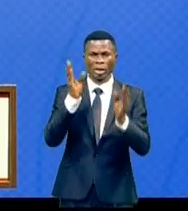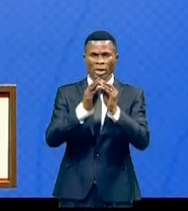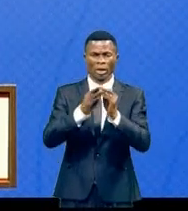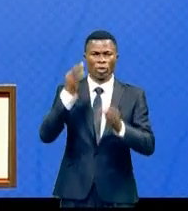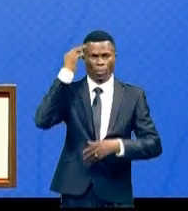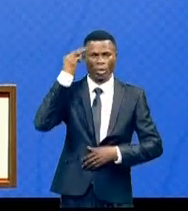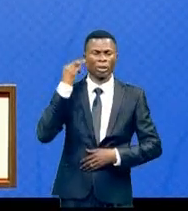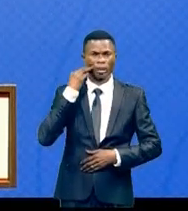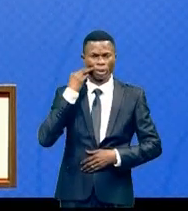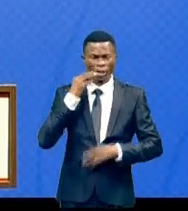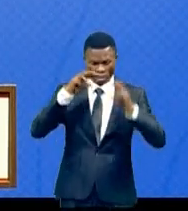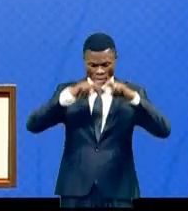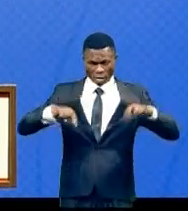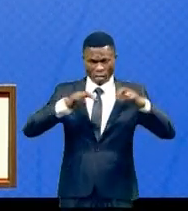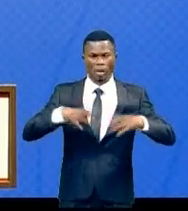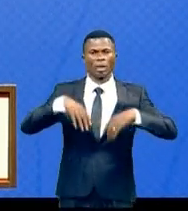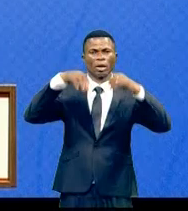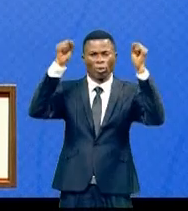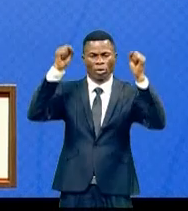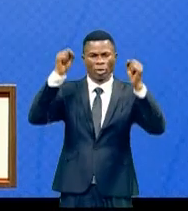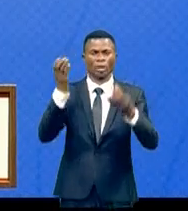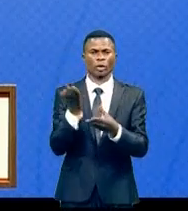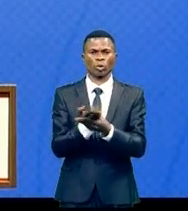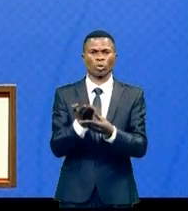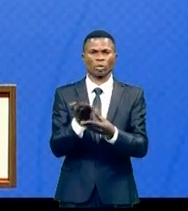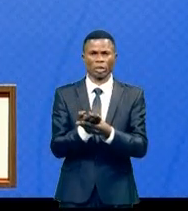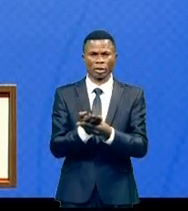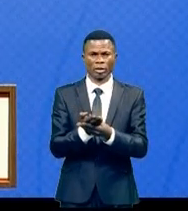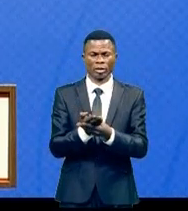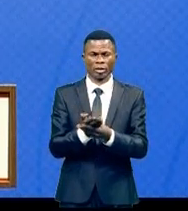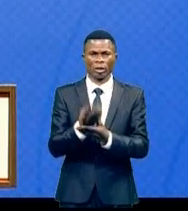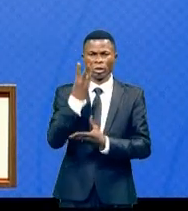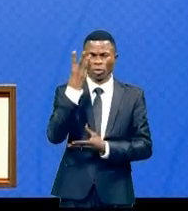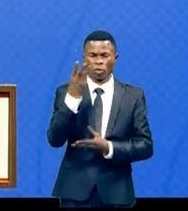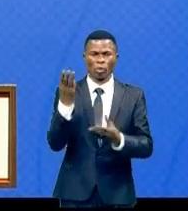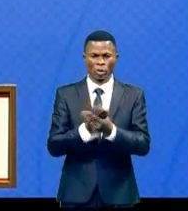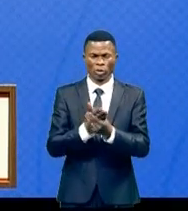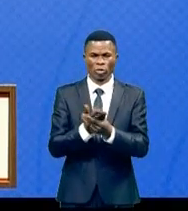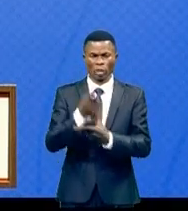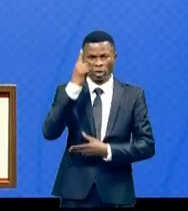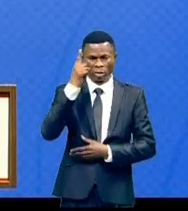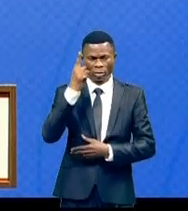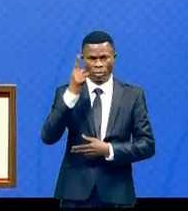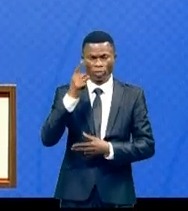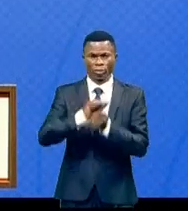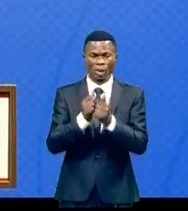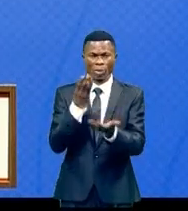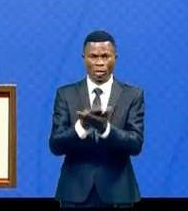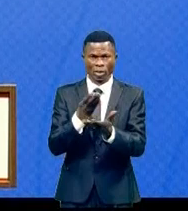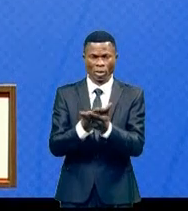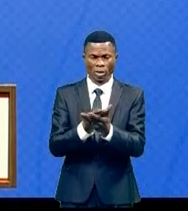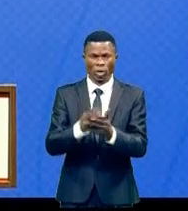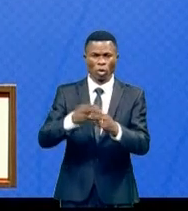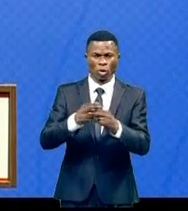ministres. Examen et adoption de dossiers. Trois dossiers. 1. Cadre budgétaire à moyen